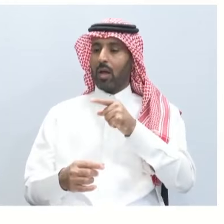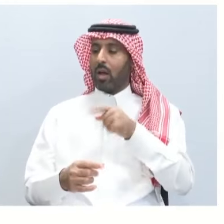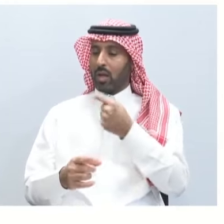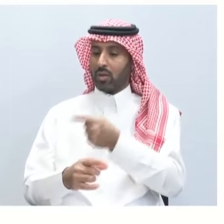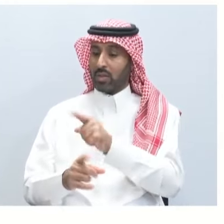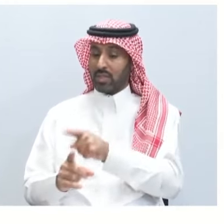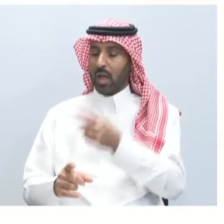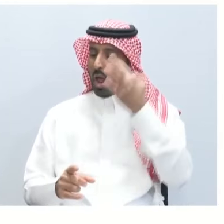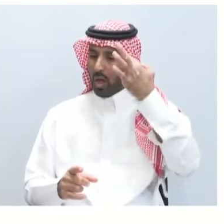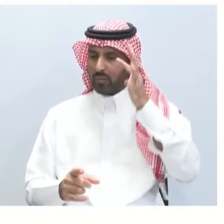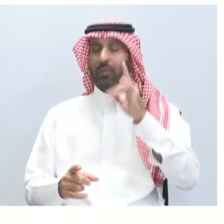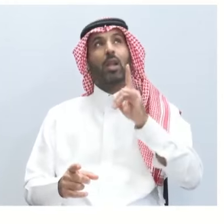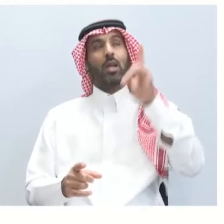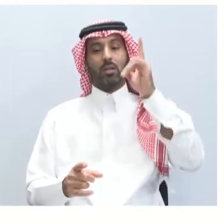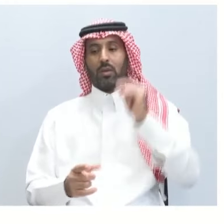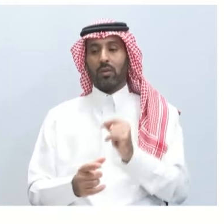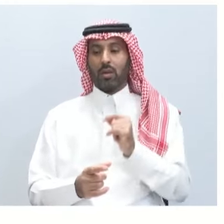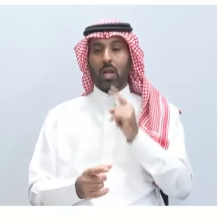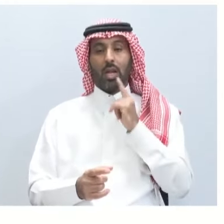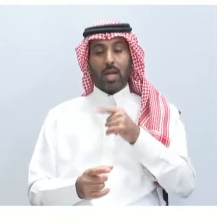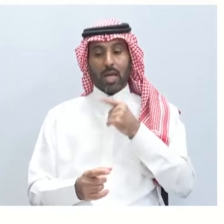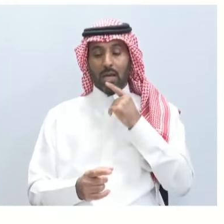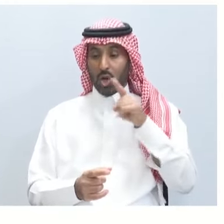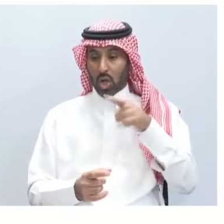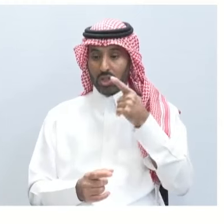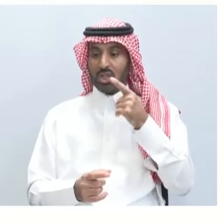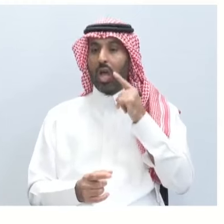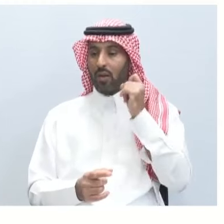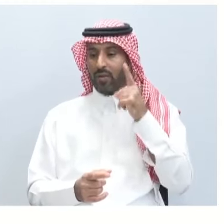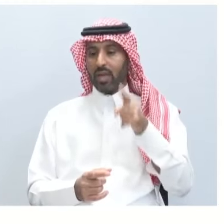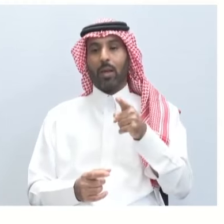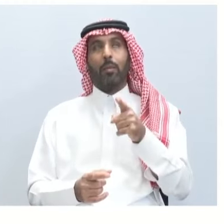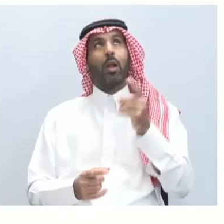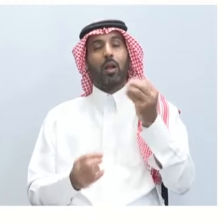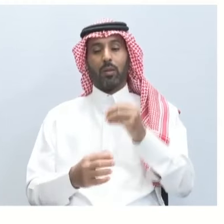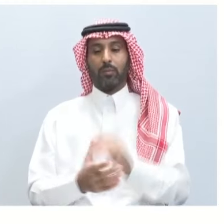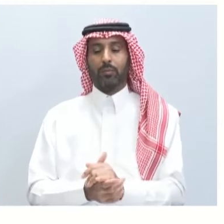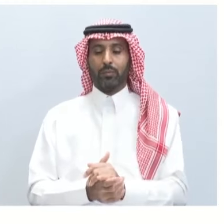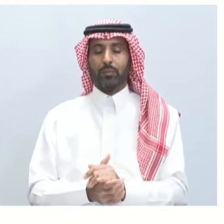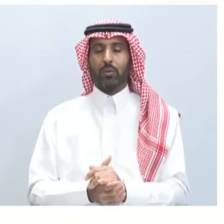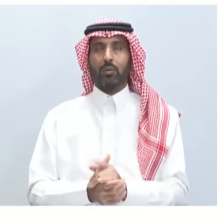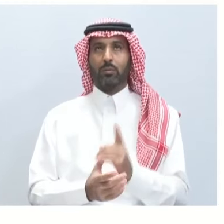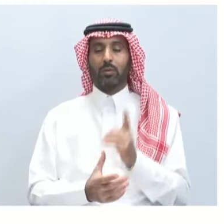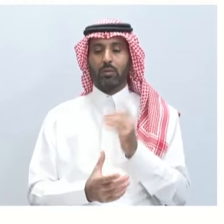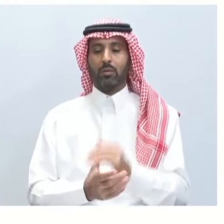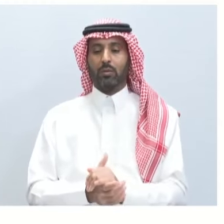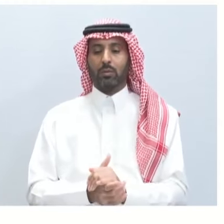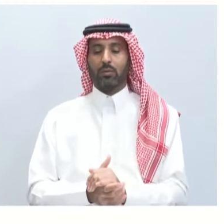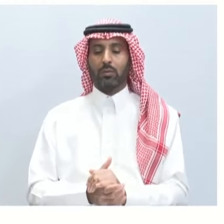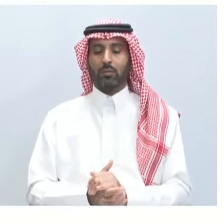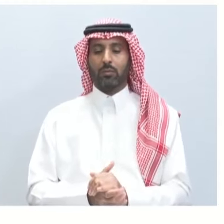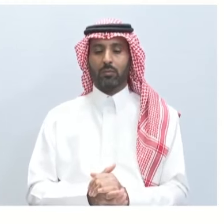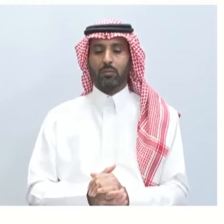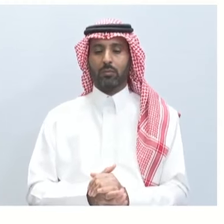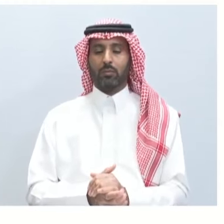عباده هذه الاصابه في الراي والفقه في الدين هذه منحه الهيه من الله جل وعلا يوفق بها